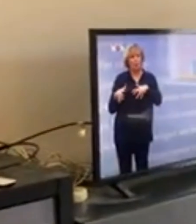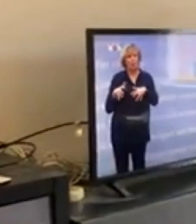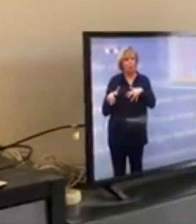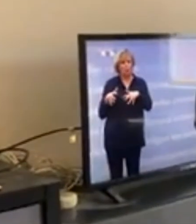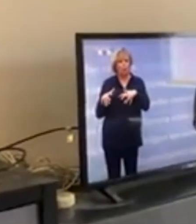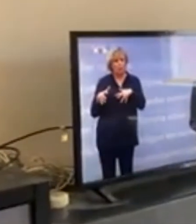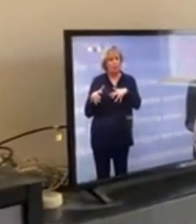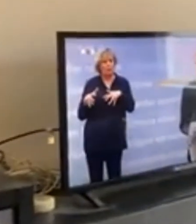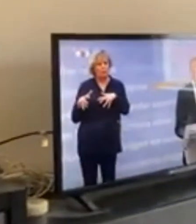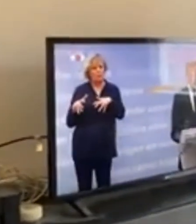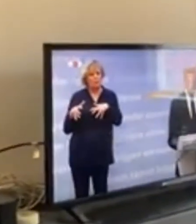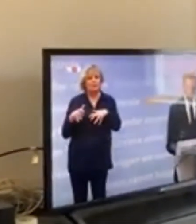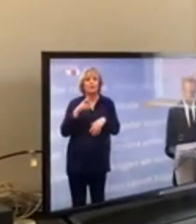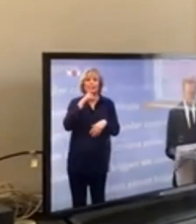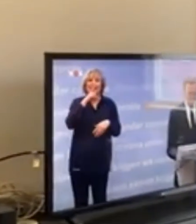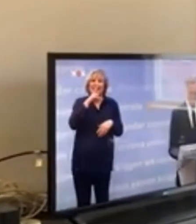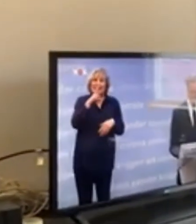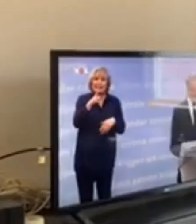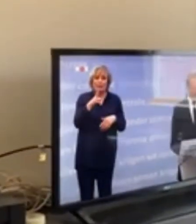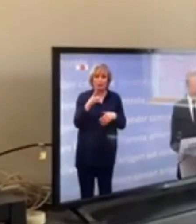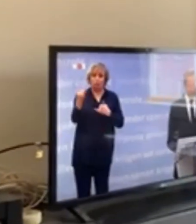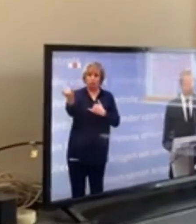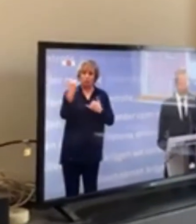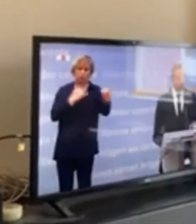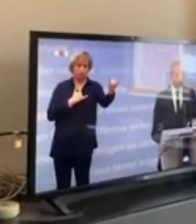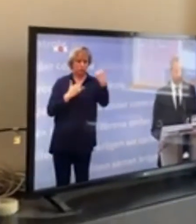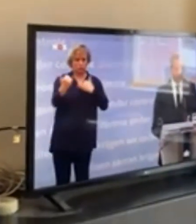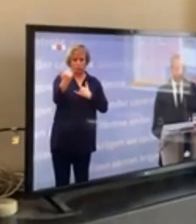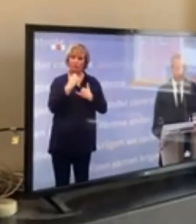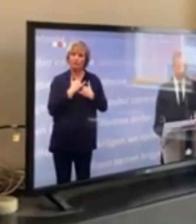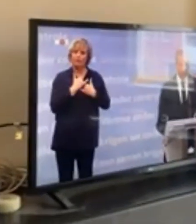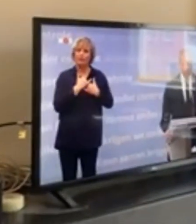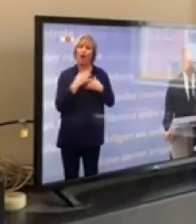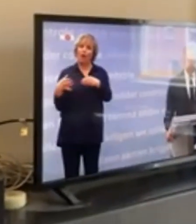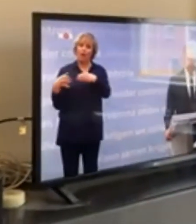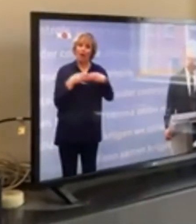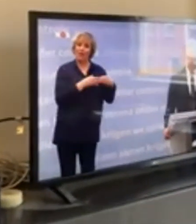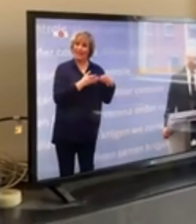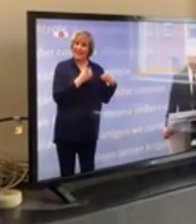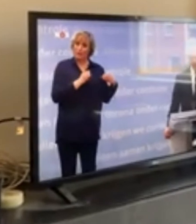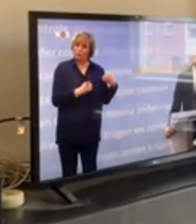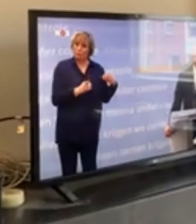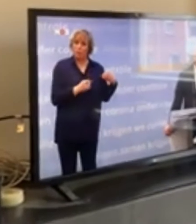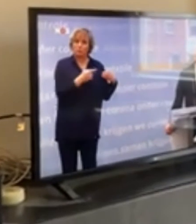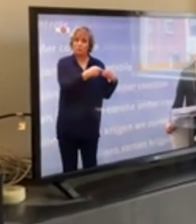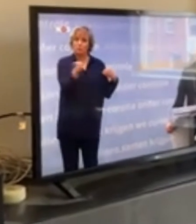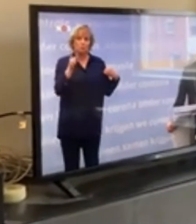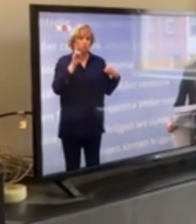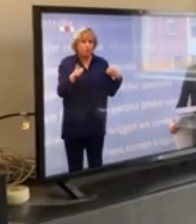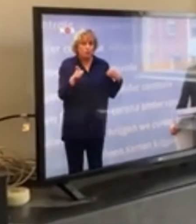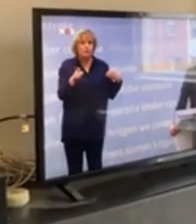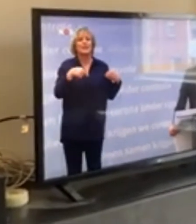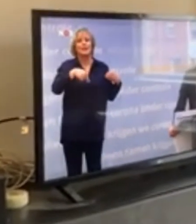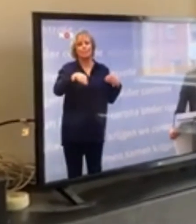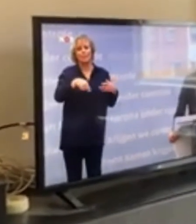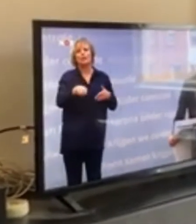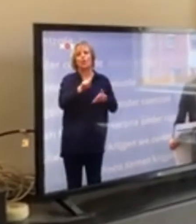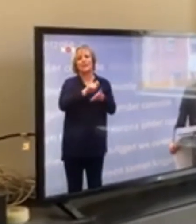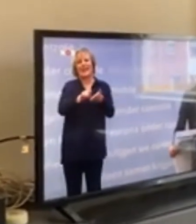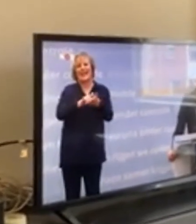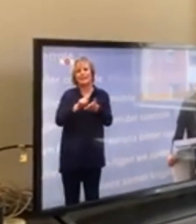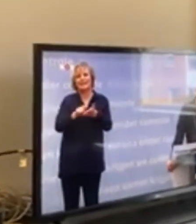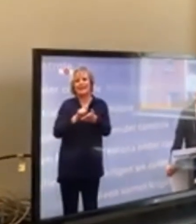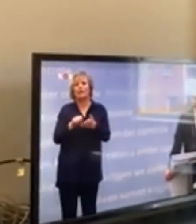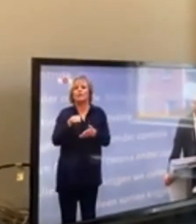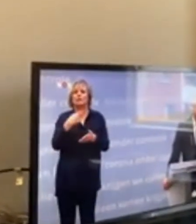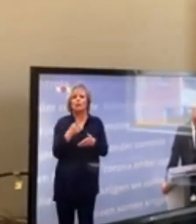we zien dat inkomende reizigers zich vaak niet aan de quarantaine houden, gaan we hen binnenkort registreren en via